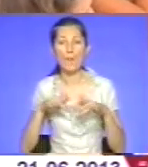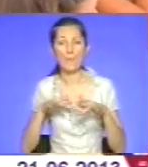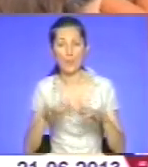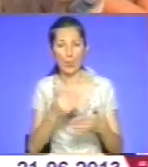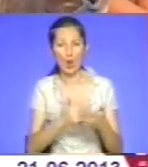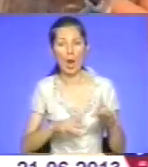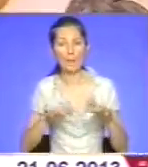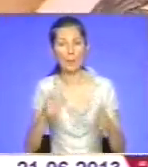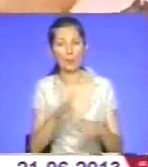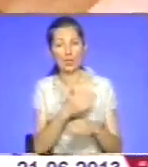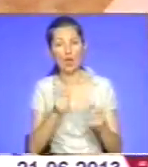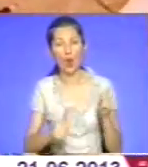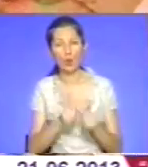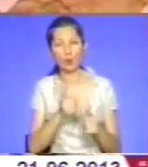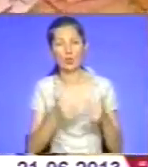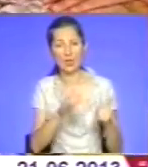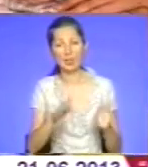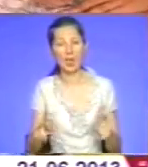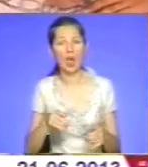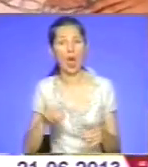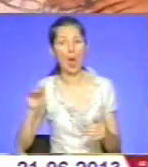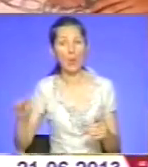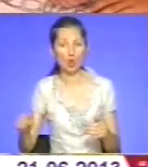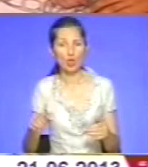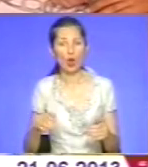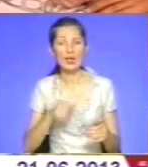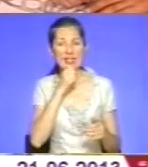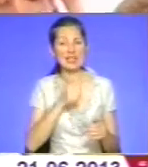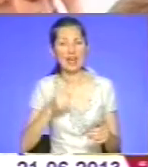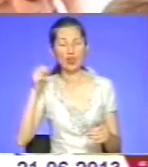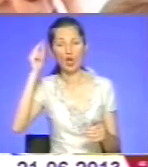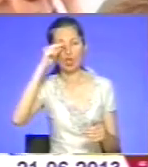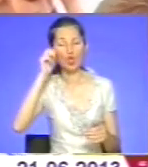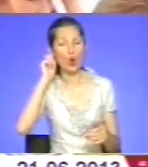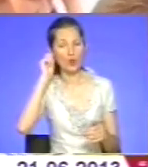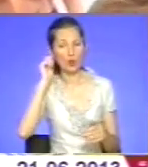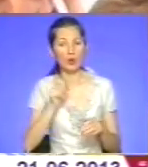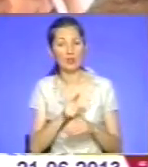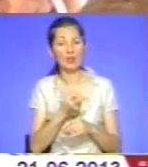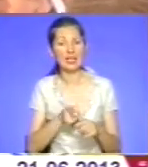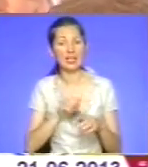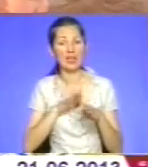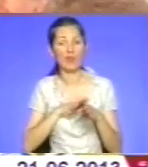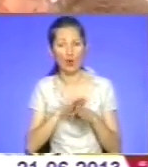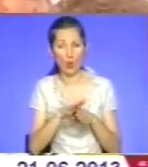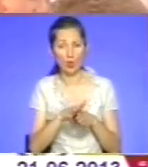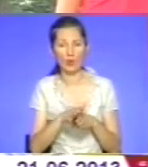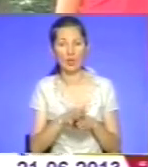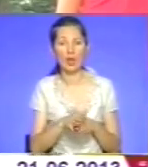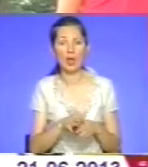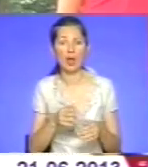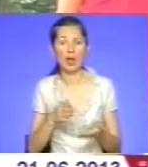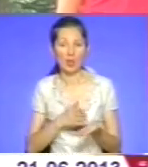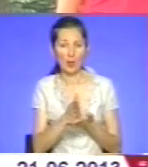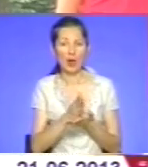конкурси для дітей молодшого та старшого шкільного віку. Завдання, які виконували під час профорієнтаційної акції, спонукали до свідомого вибору